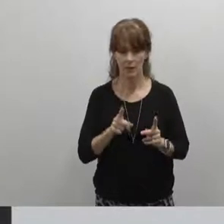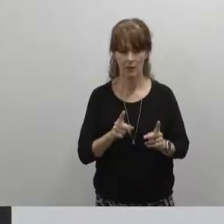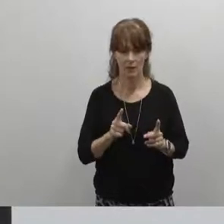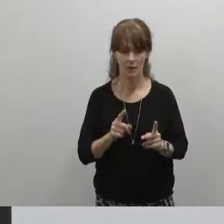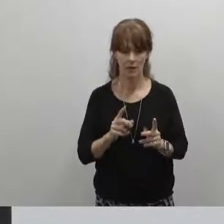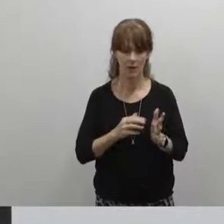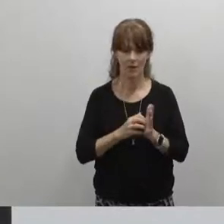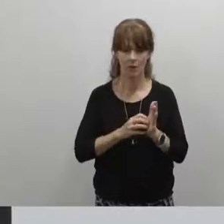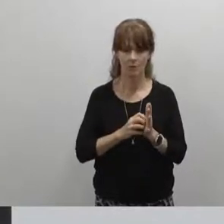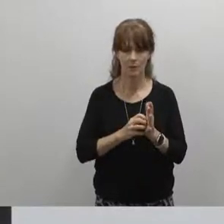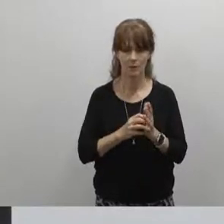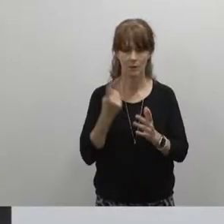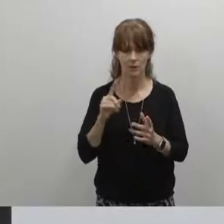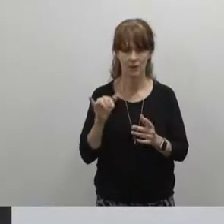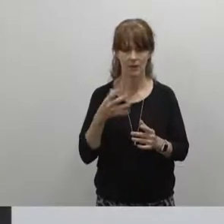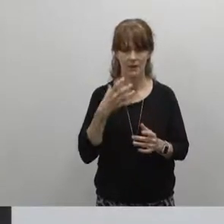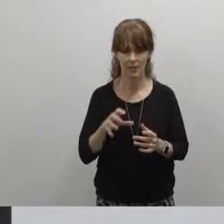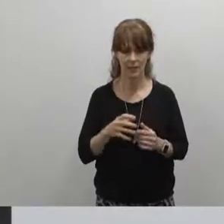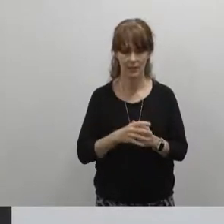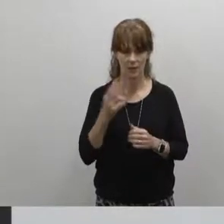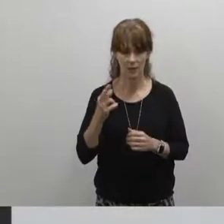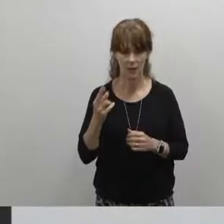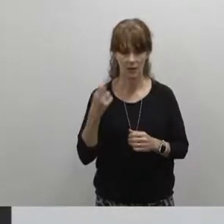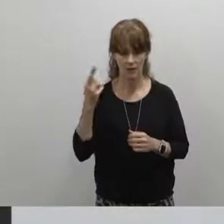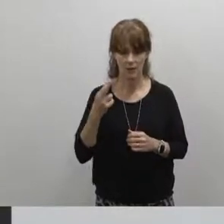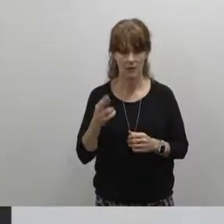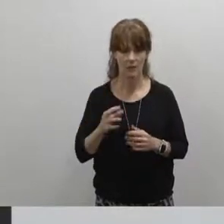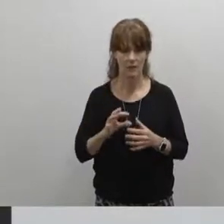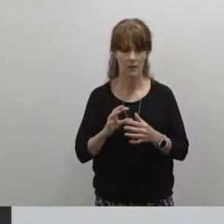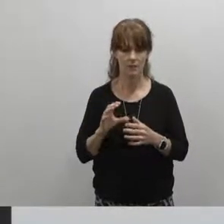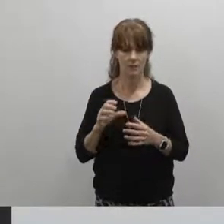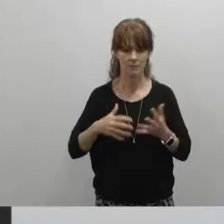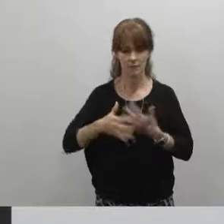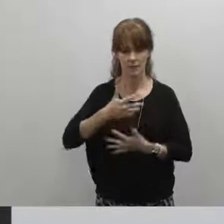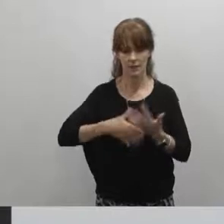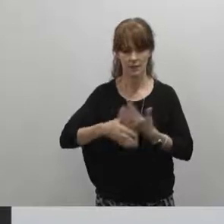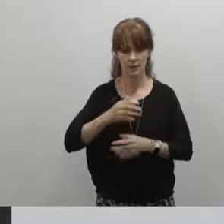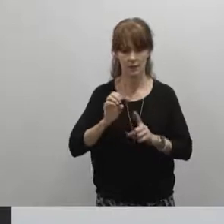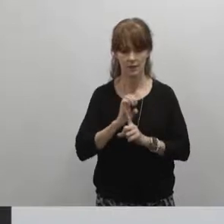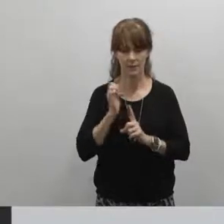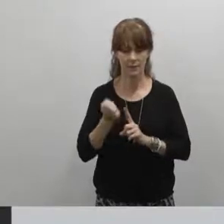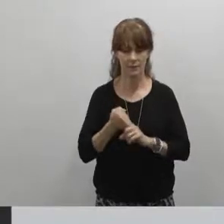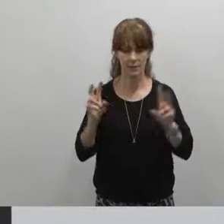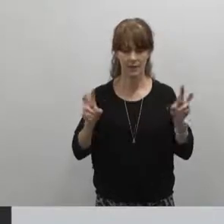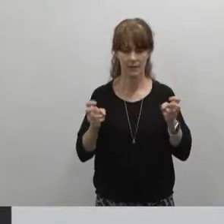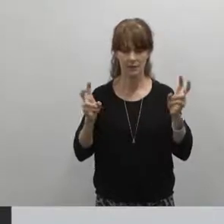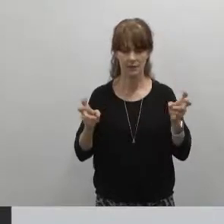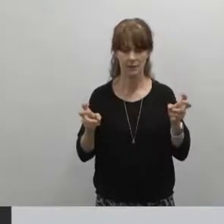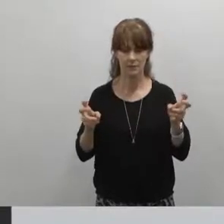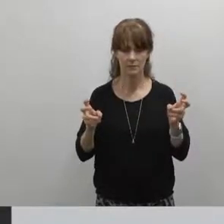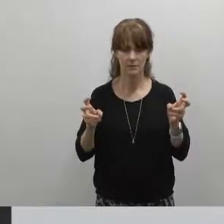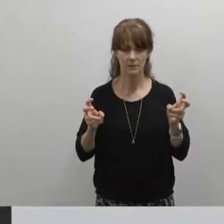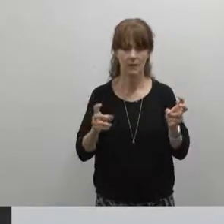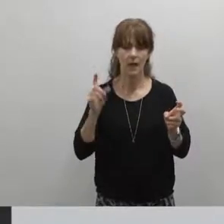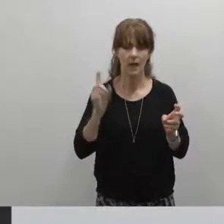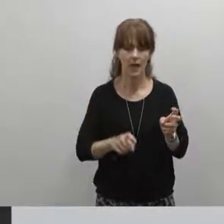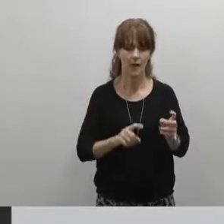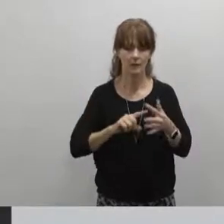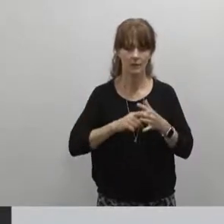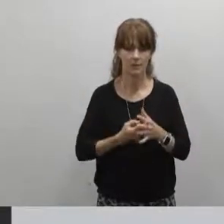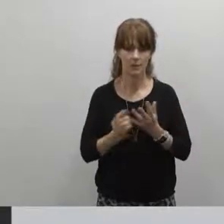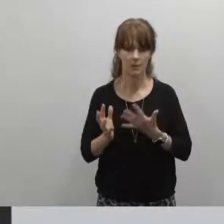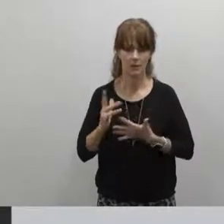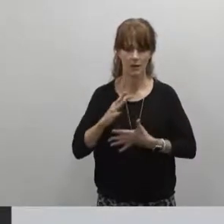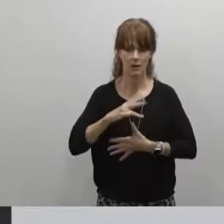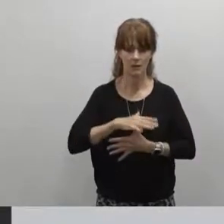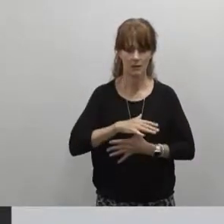ca việc căn tại Prai Prul. Đôi chân này cứ thà, nế cứ chìa vây chìa mù là hết mùi đại quạt